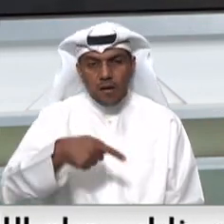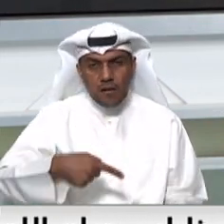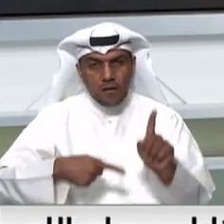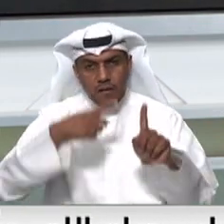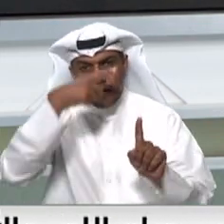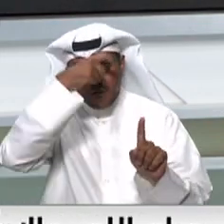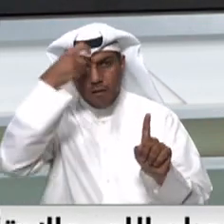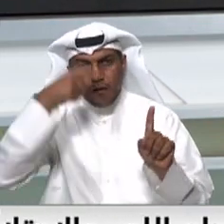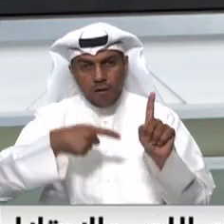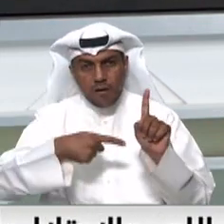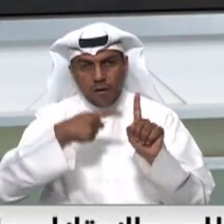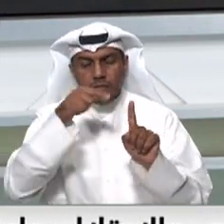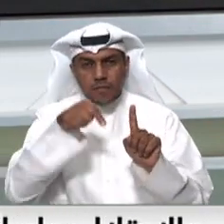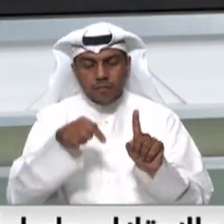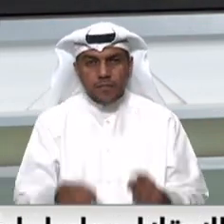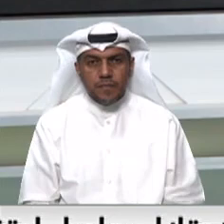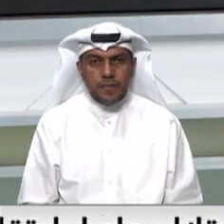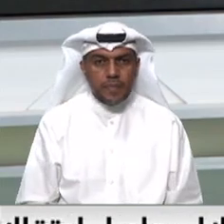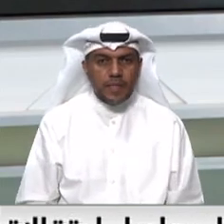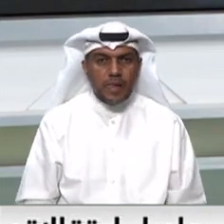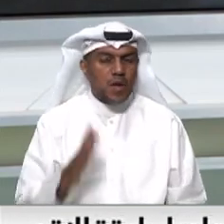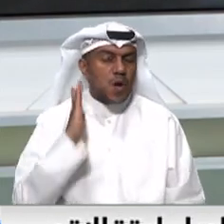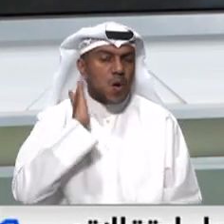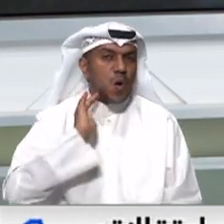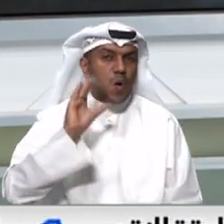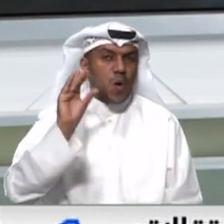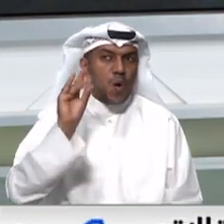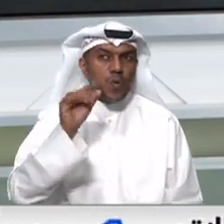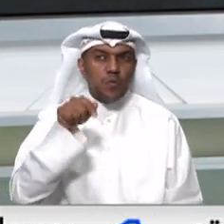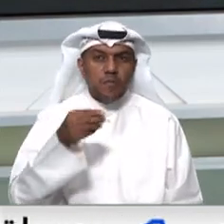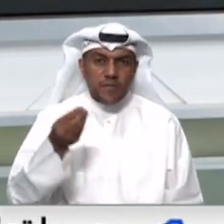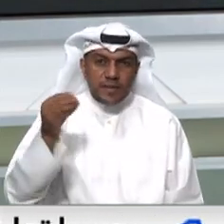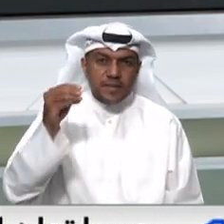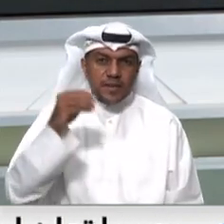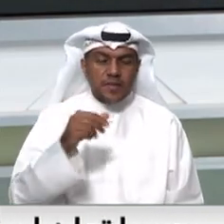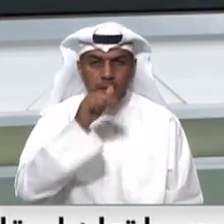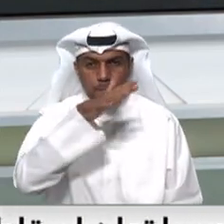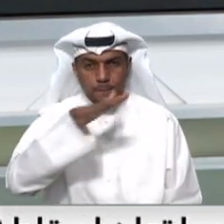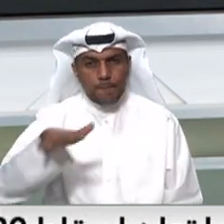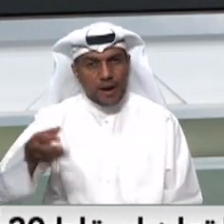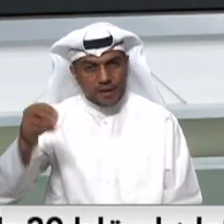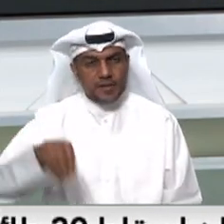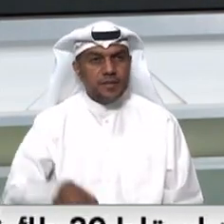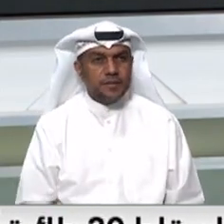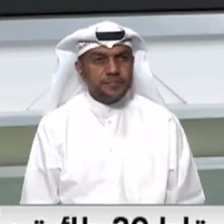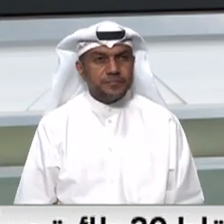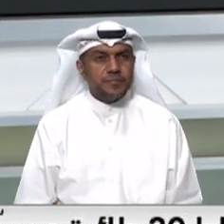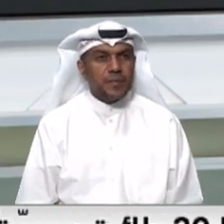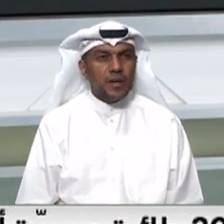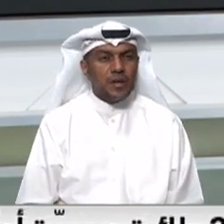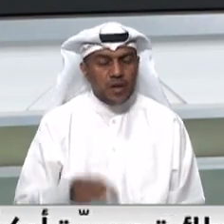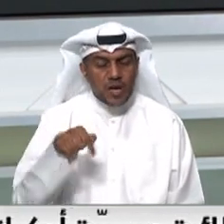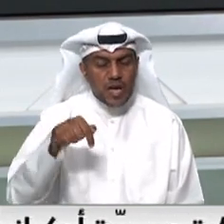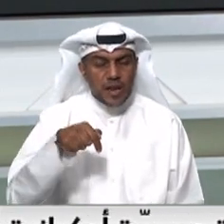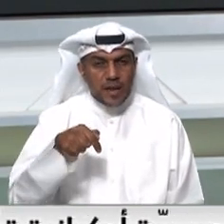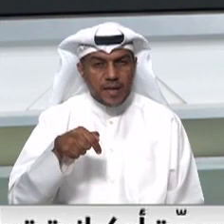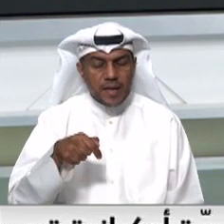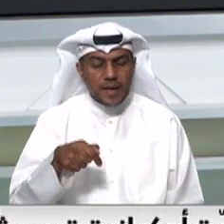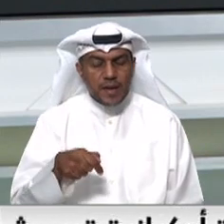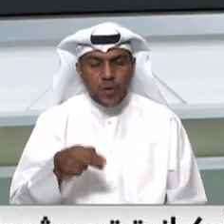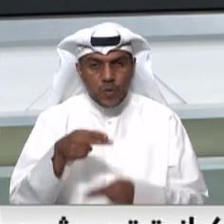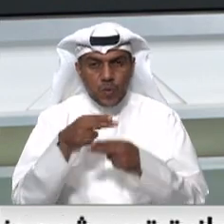وكذلك هناك ارتفاع في نسبة الرطوبة خاصة على المناطق الساحلية والجزر. أما بالنسبة للأجواء الحالية في مدينة